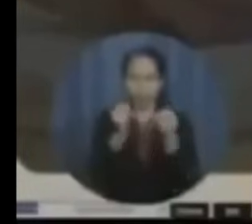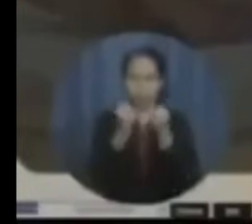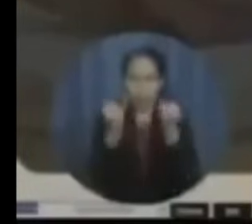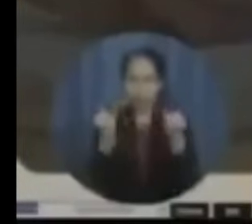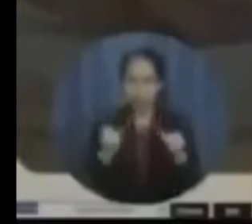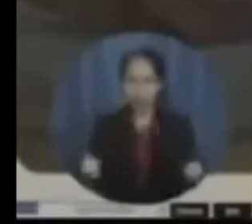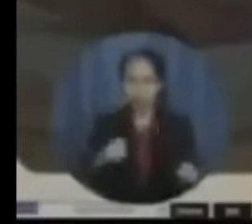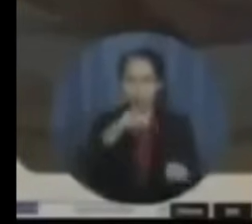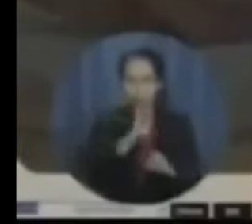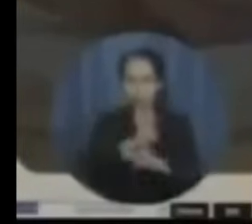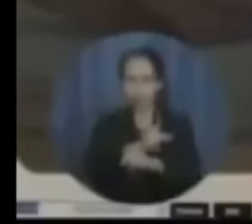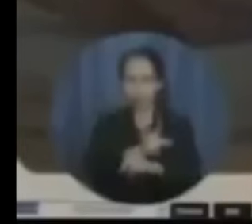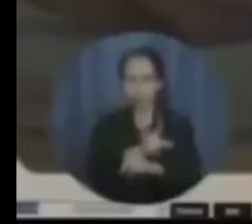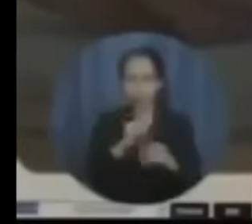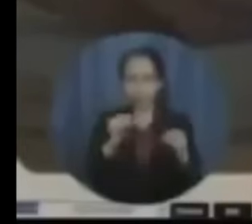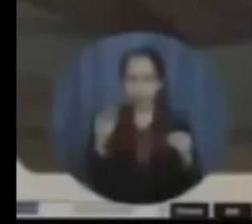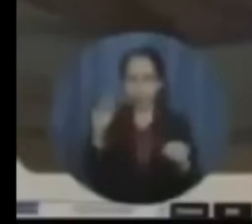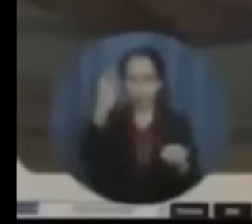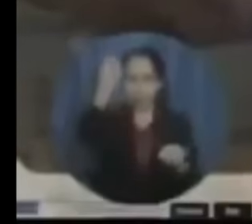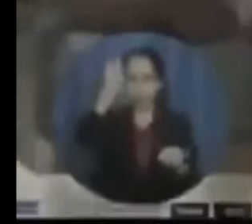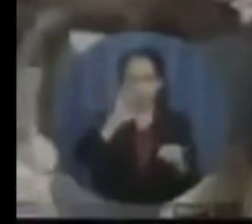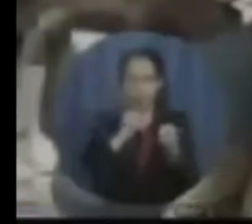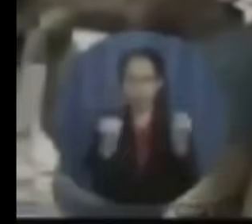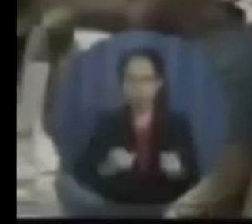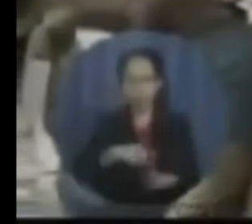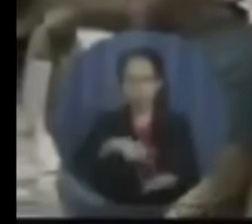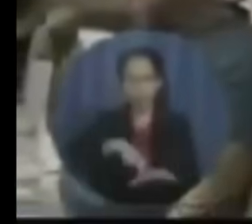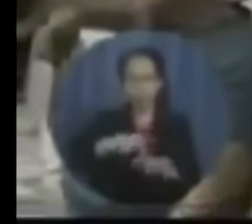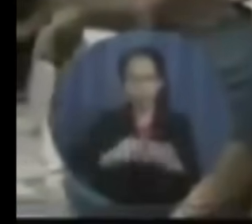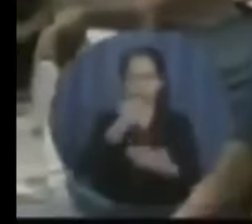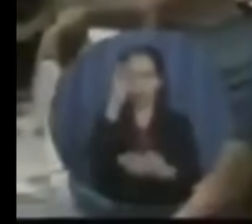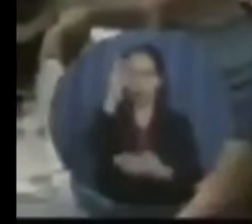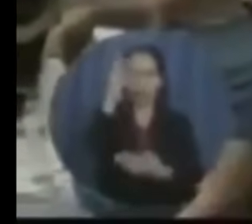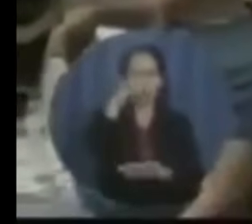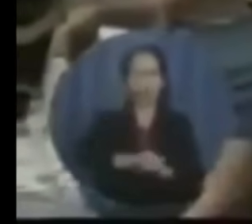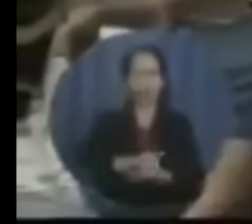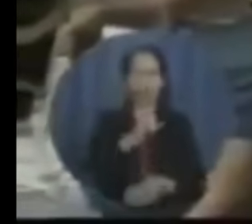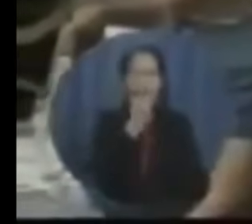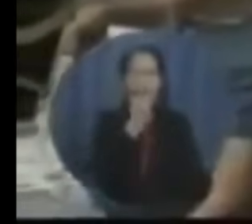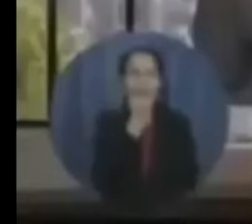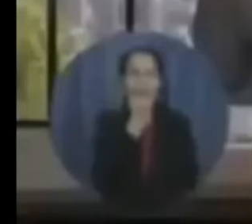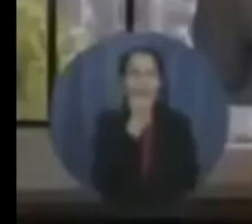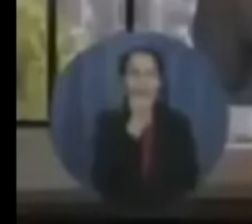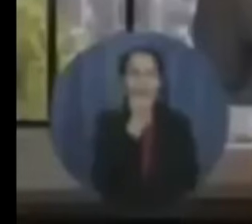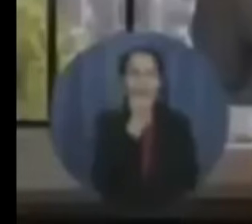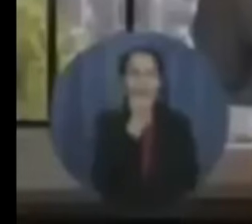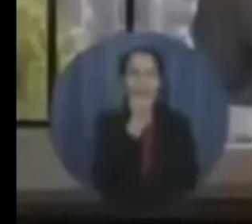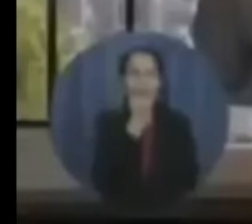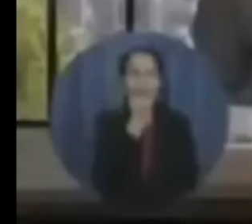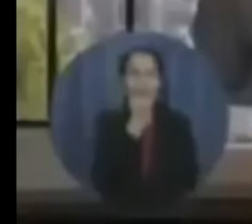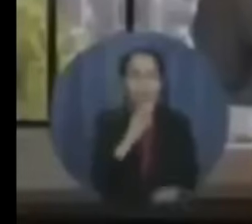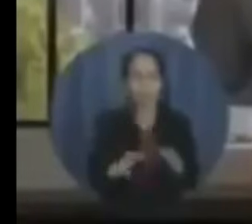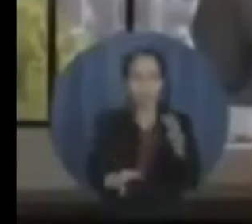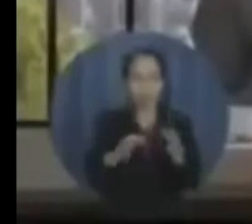na. Luhod tayo ng luhod dun eh. Eh kaya mali. Lalabas, pagka luhod ka ng luhod dun, alam mo nang